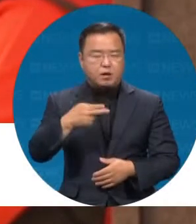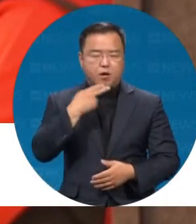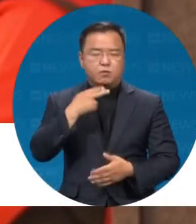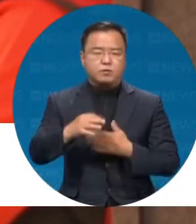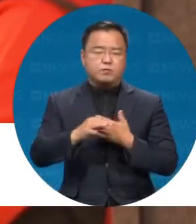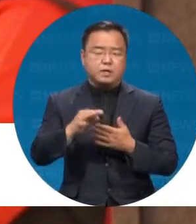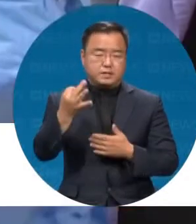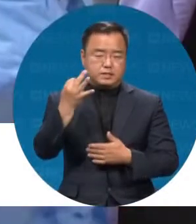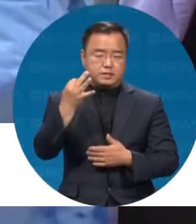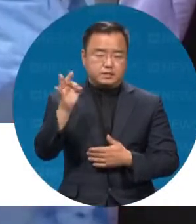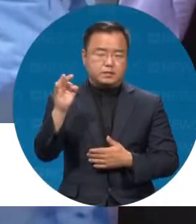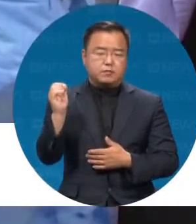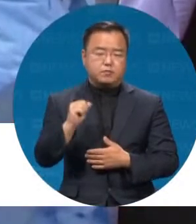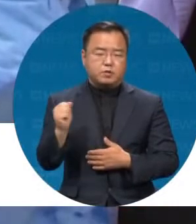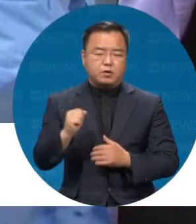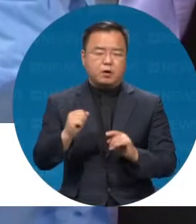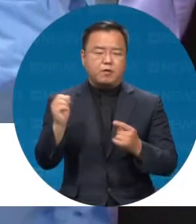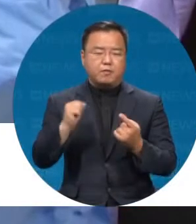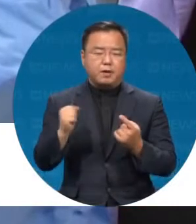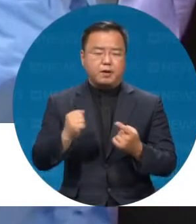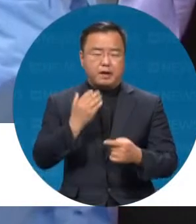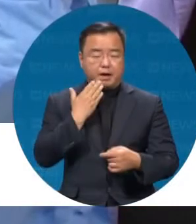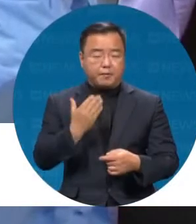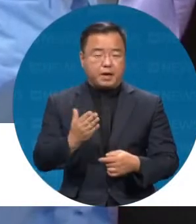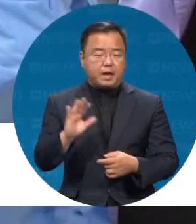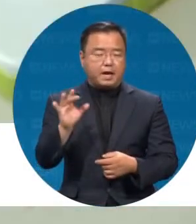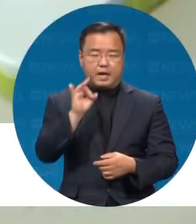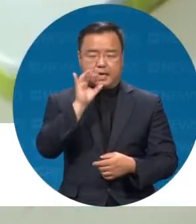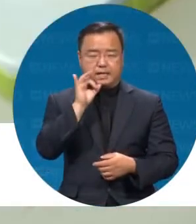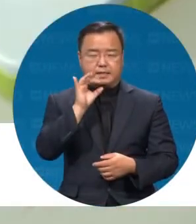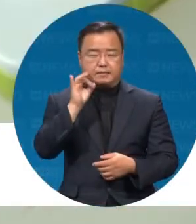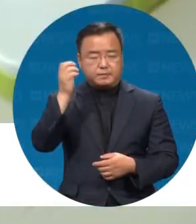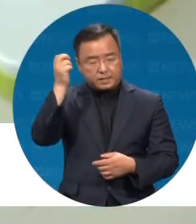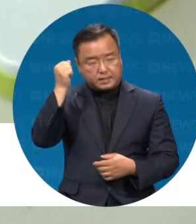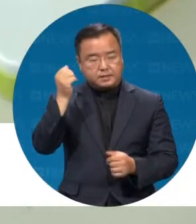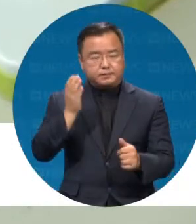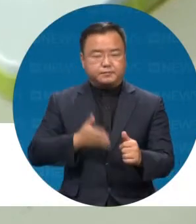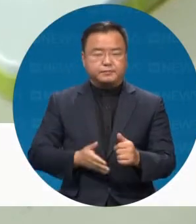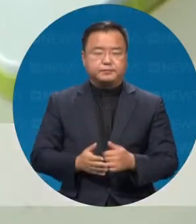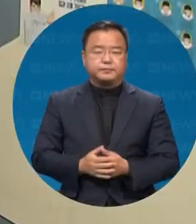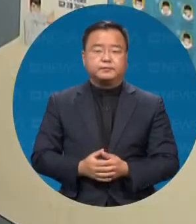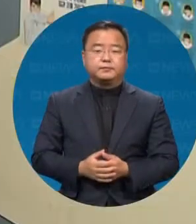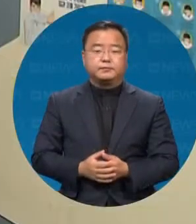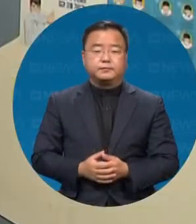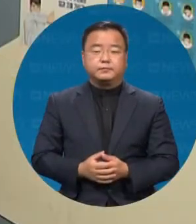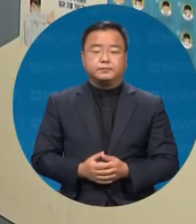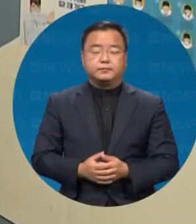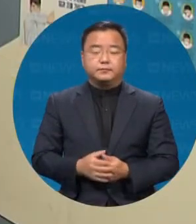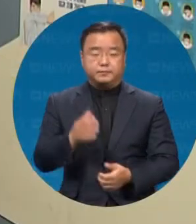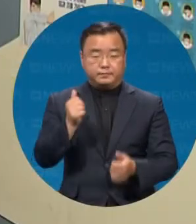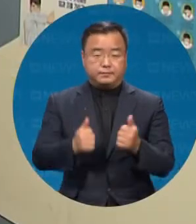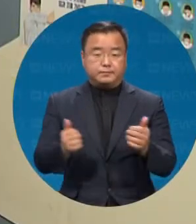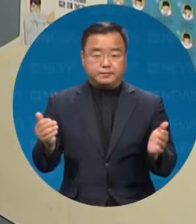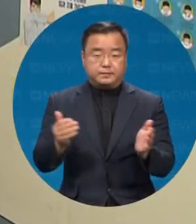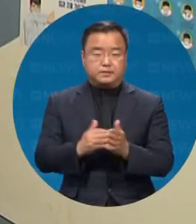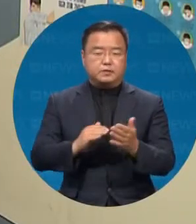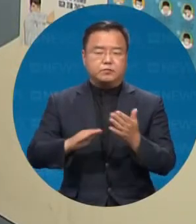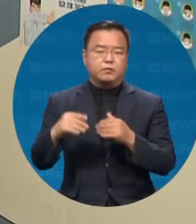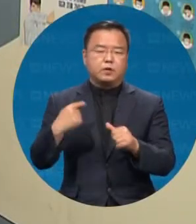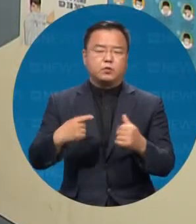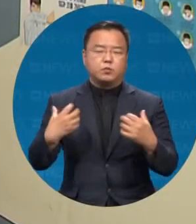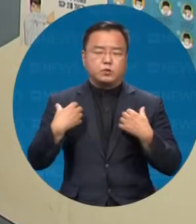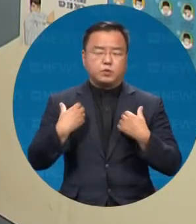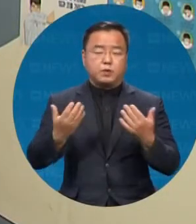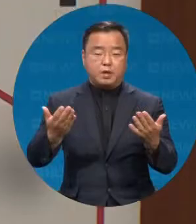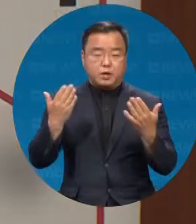때 인정 비율 에 퍼센트가 적용될 수가 없음을 꼭 유념해 주셨으면 좋겠습니다 시험을 마친 뒤엔 교육청과 학교 가